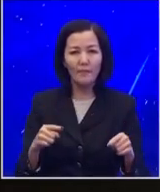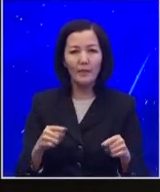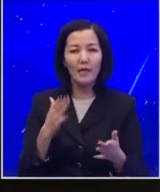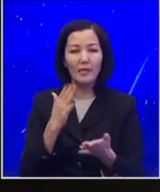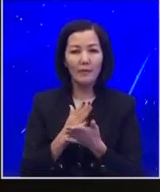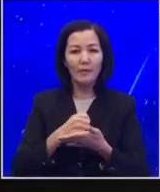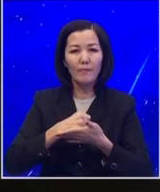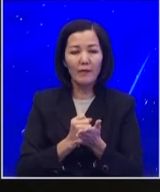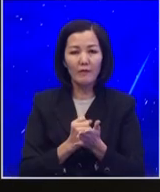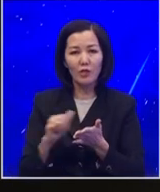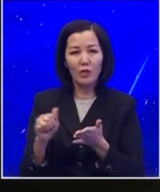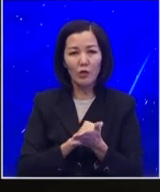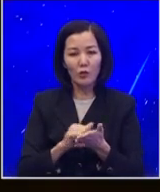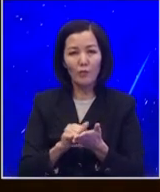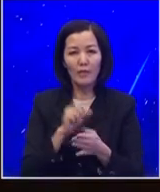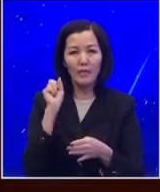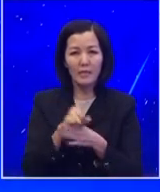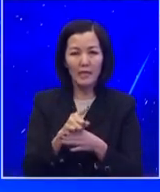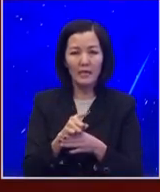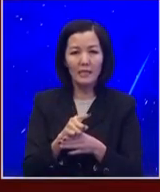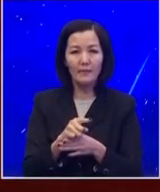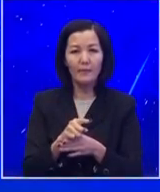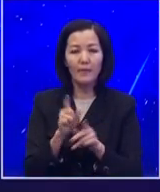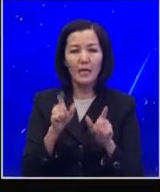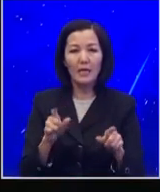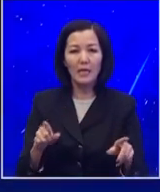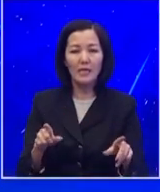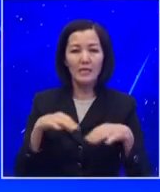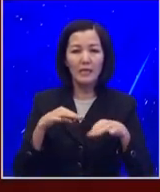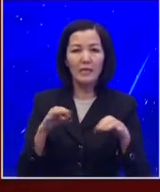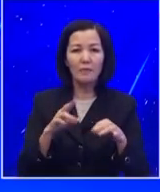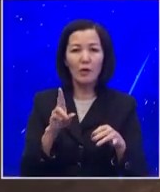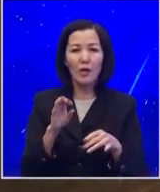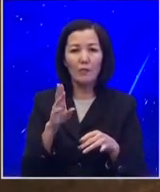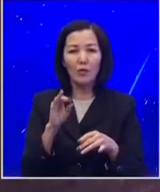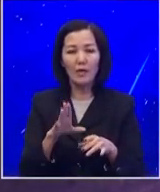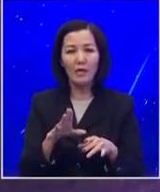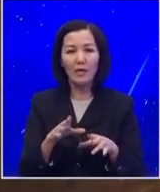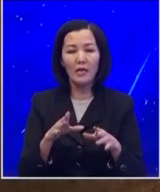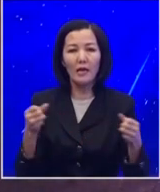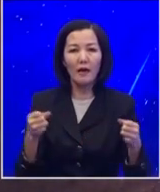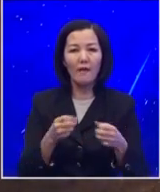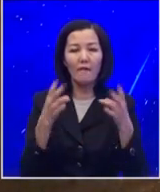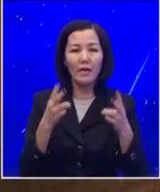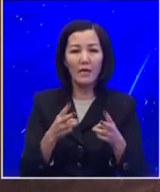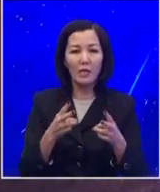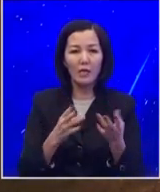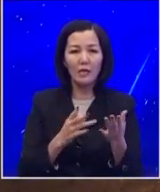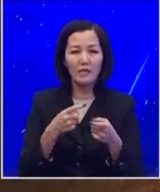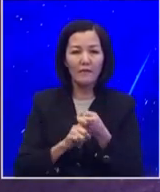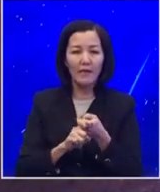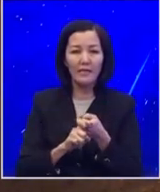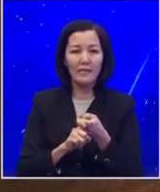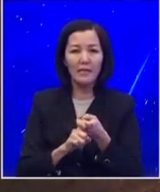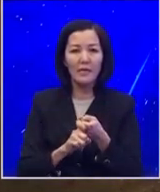при наличии подтверждающих документов с оказа. Лиц и транспорта коммунальных и аварийных служб, связи и коммуникации